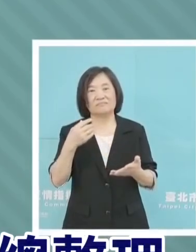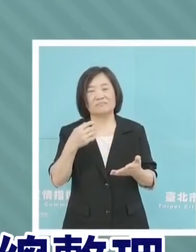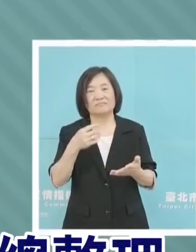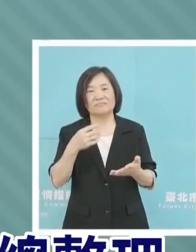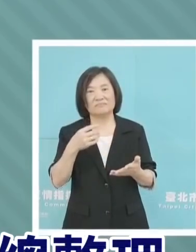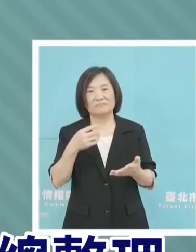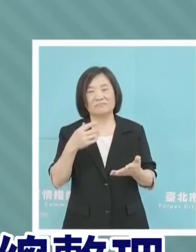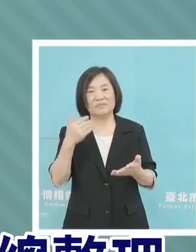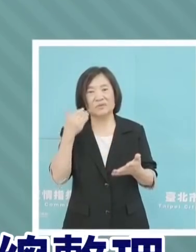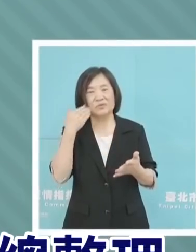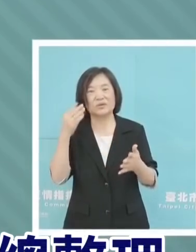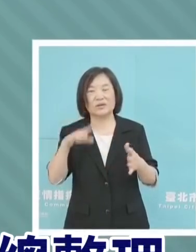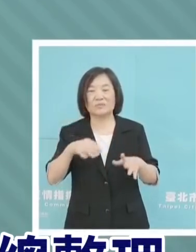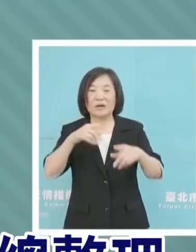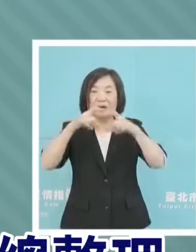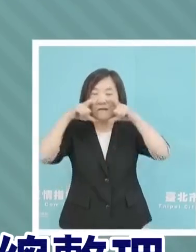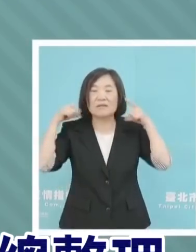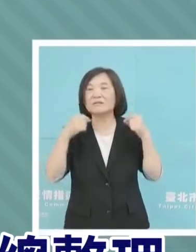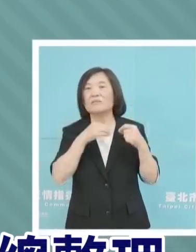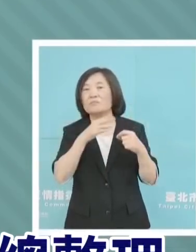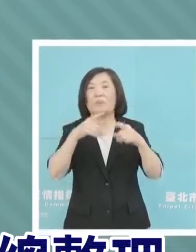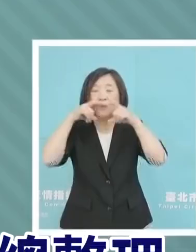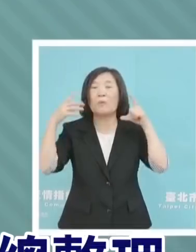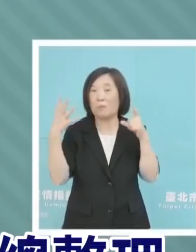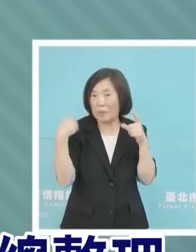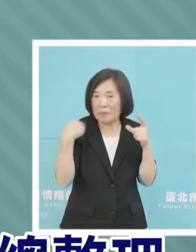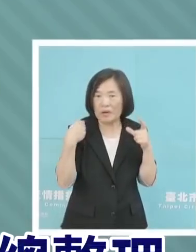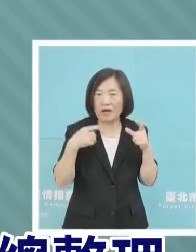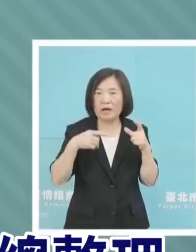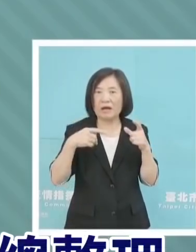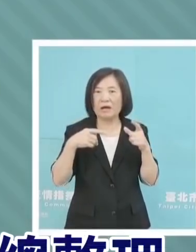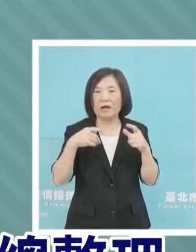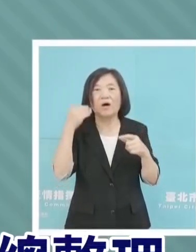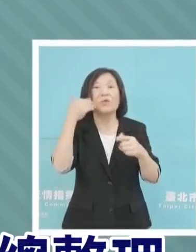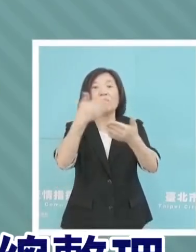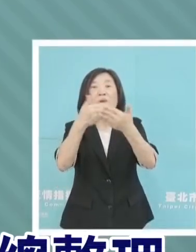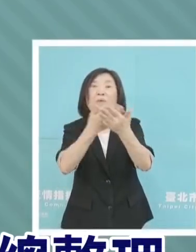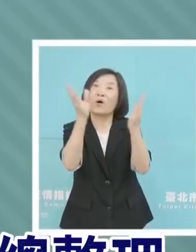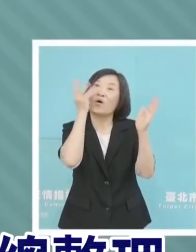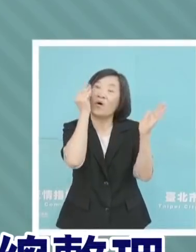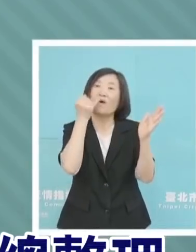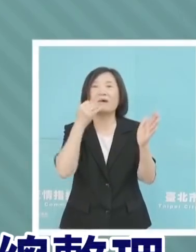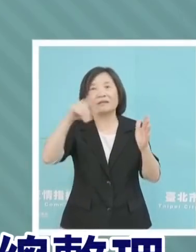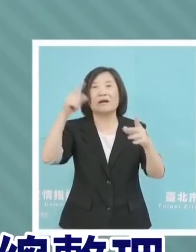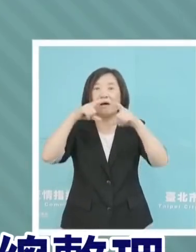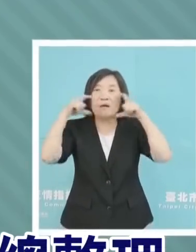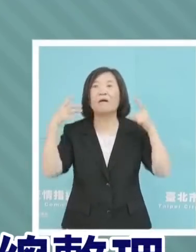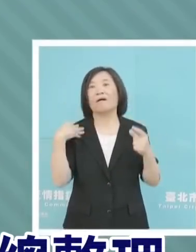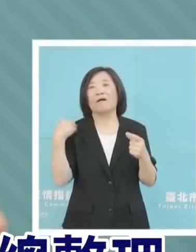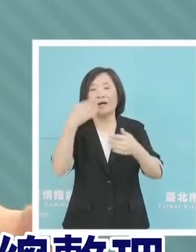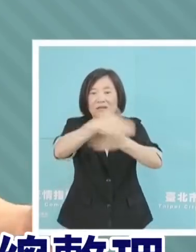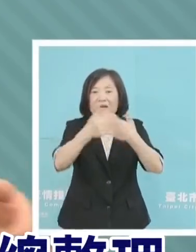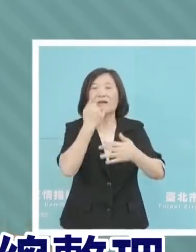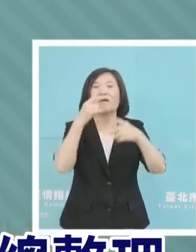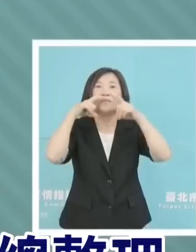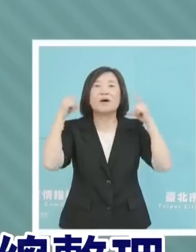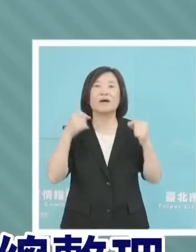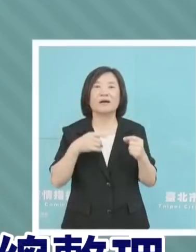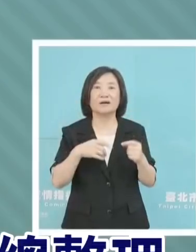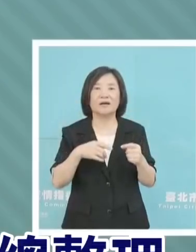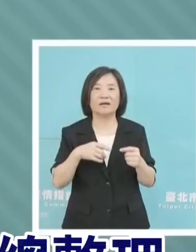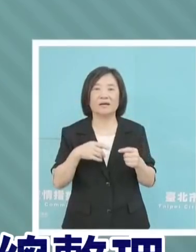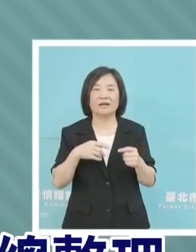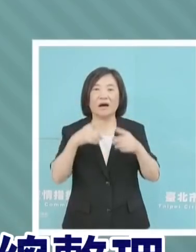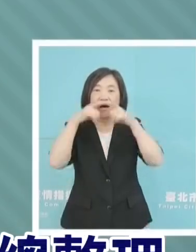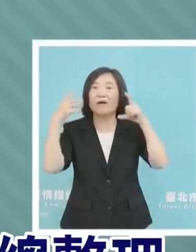没有脱下口罩吃饭的先优先的啊。所以去看美术馆，你就是先开放嘛，看电影院也许，当然不在里面吃爆米花